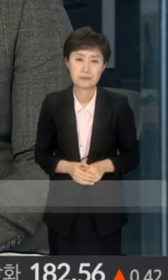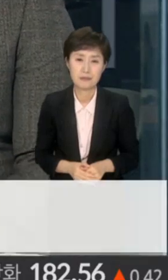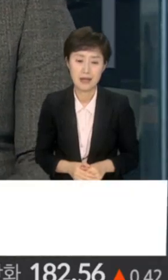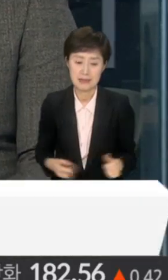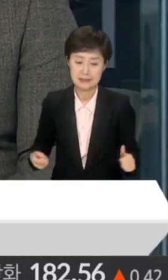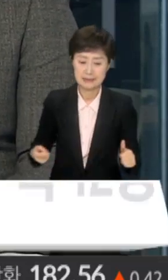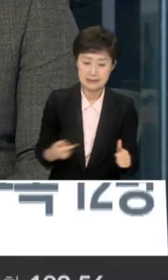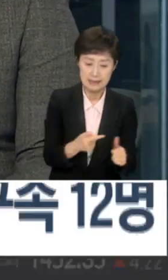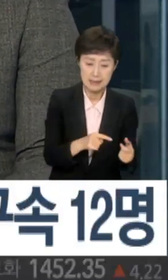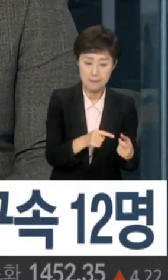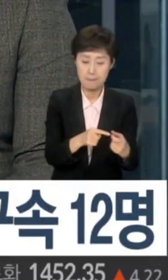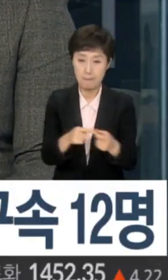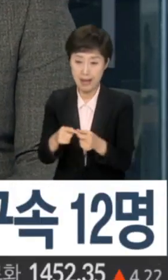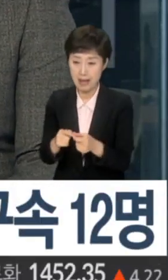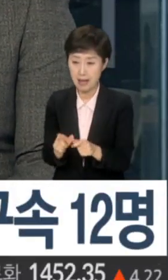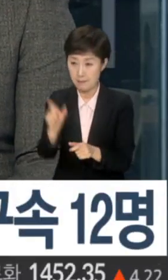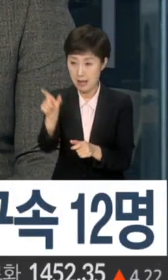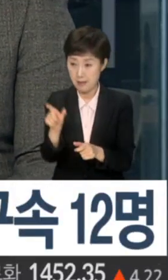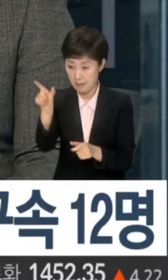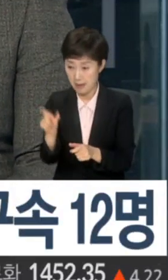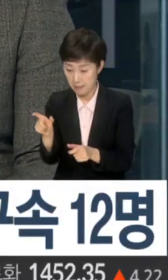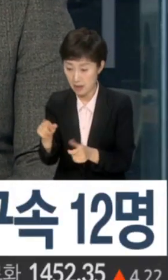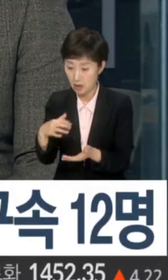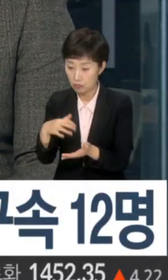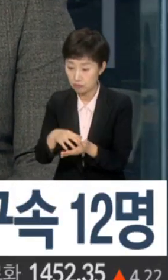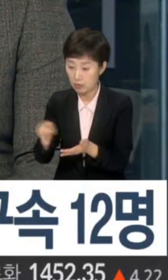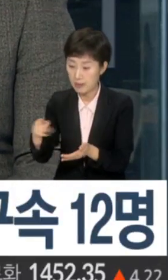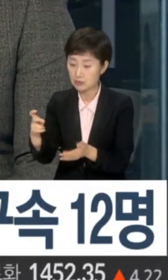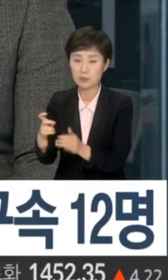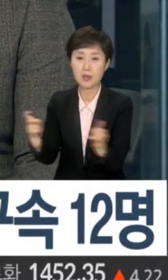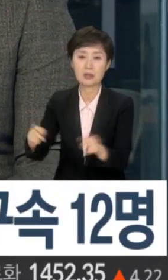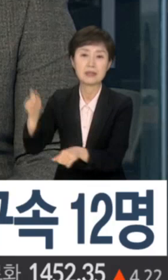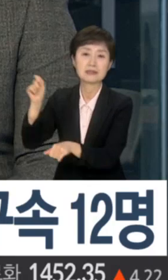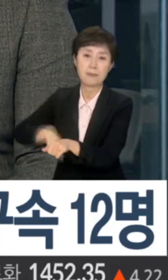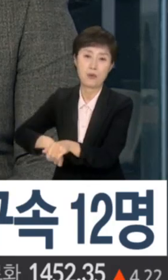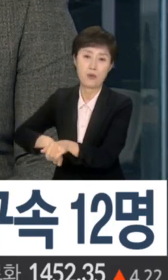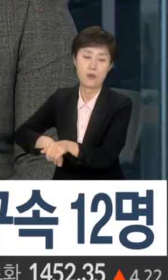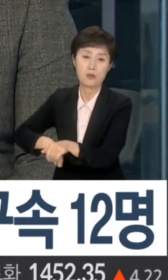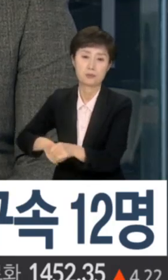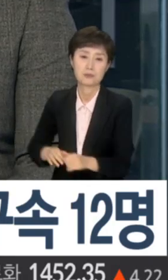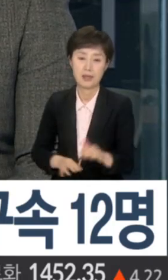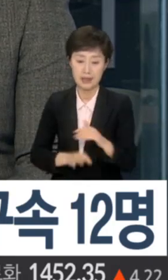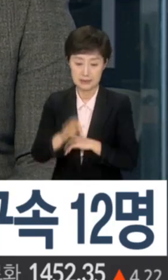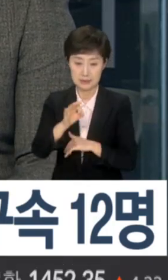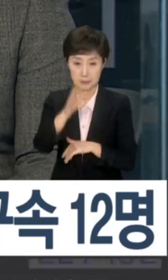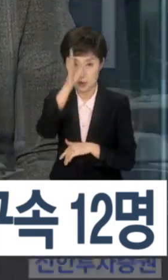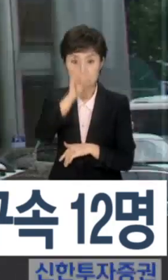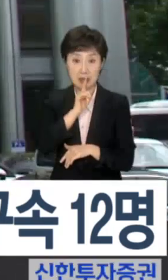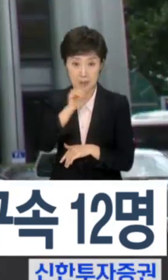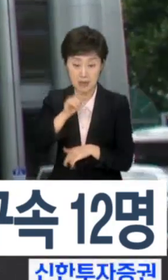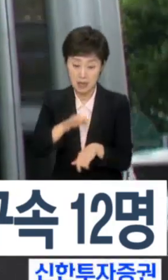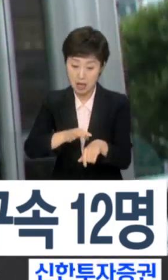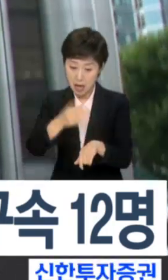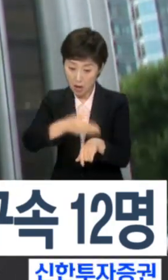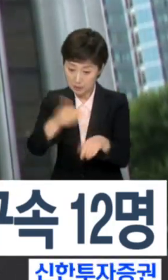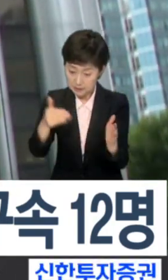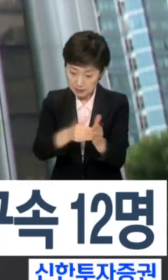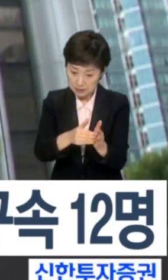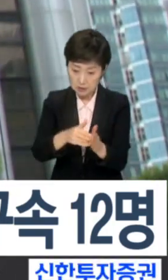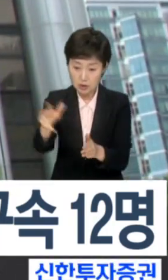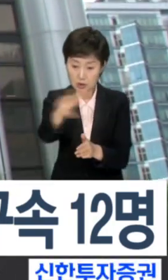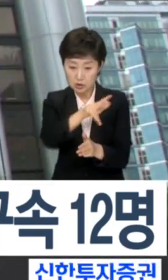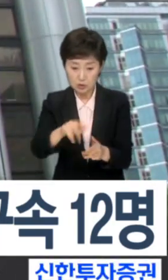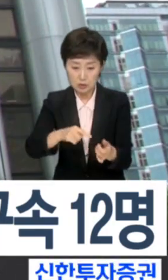경찰이 살인 예고 게시물 작성자 약 120명을 검거했습니다. 경찰은 오늘 오전 9시까지 전국에서 살인 예고